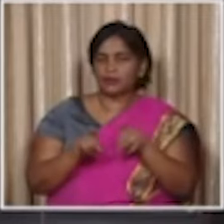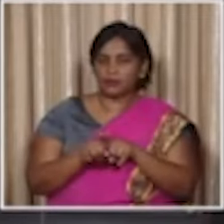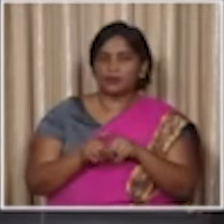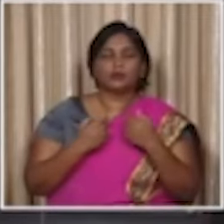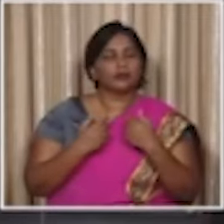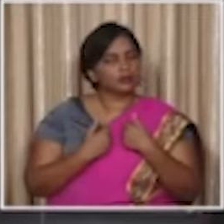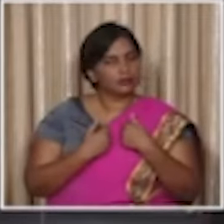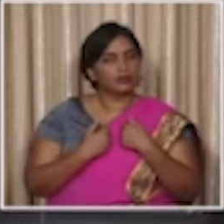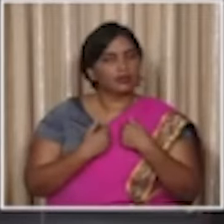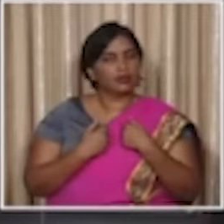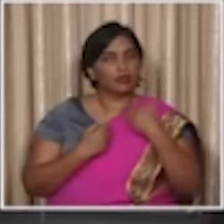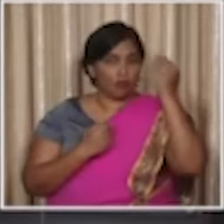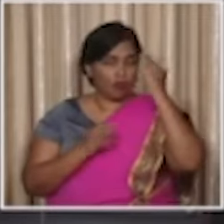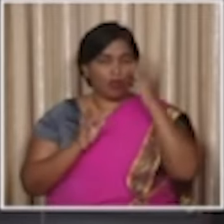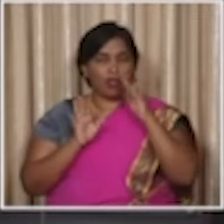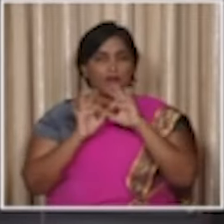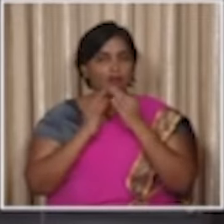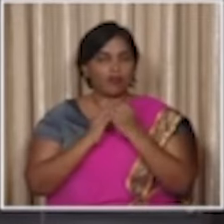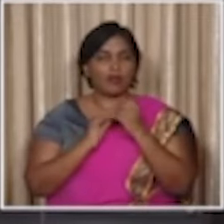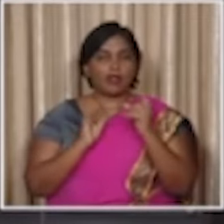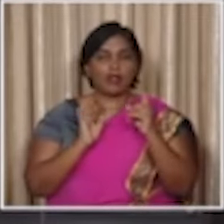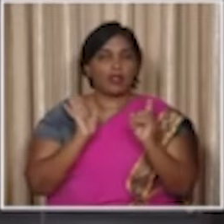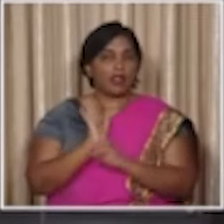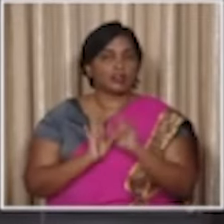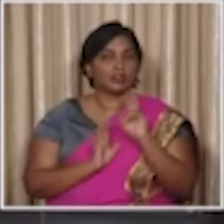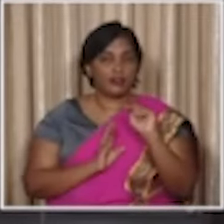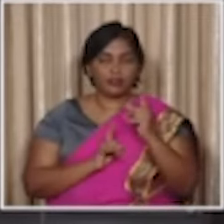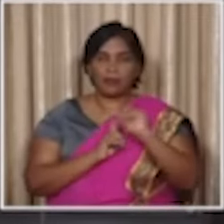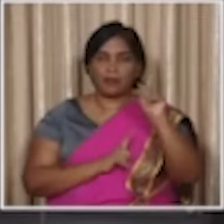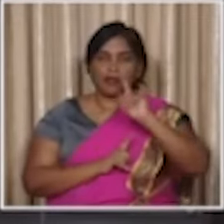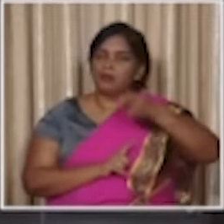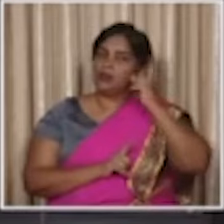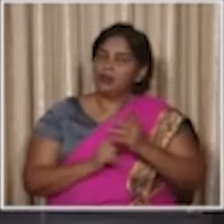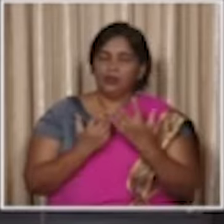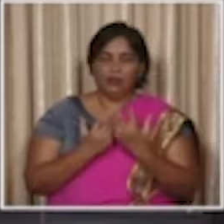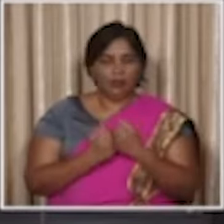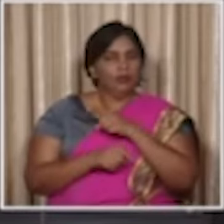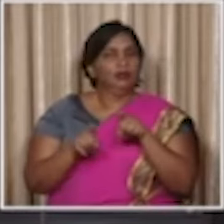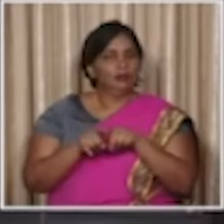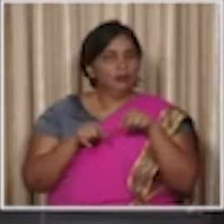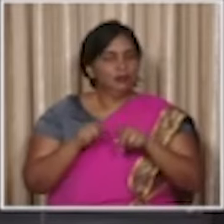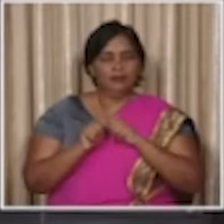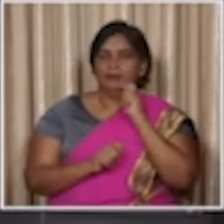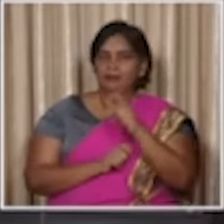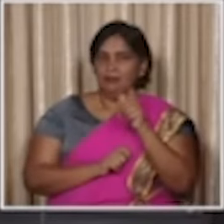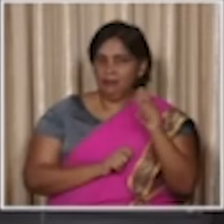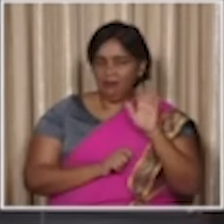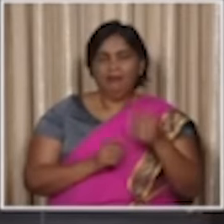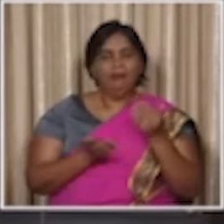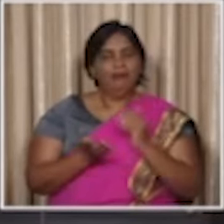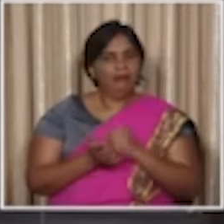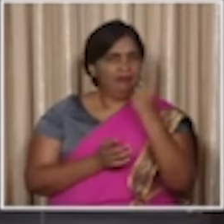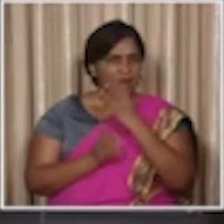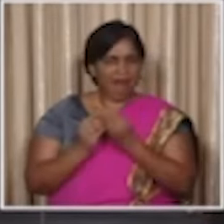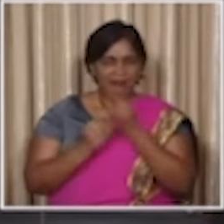අපි මේ මුලදී පවුල් ඒකක 120ක් වෙනුවෙන් පාර්ලිමේන්තුව අනුමැතිය ලබා ගත්තා. එයාට දැන් ගෙවීම් කටයුතු සිදු කරනවා තවත් කීප